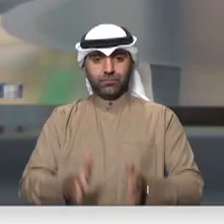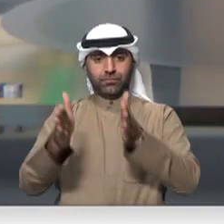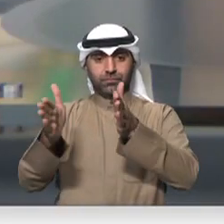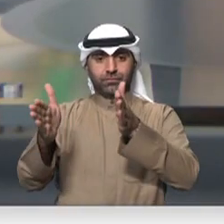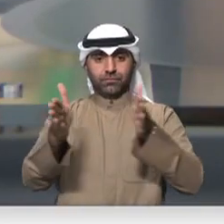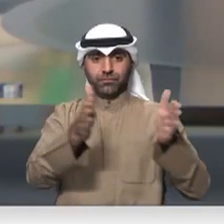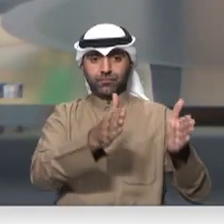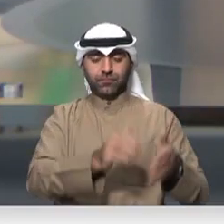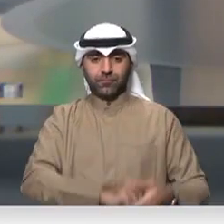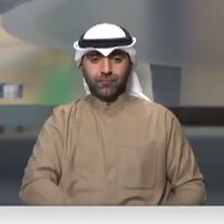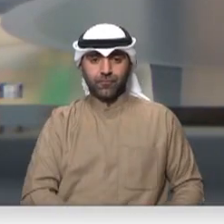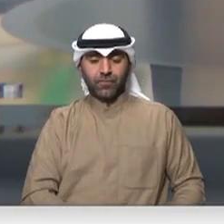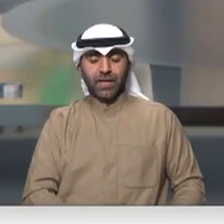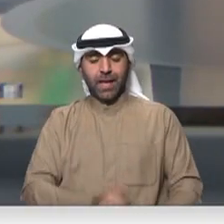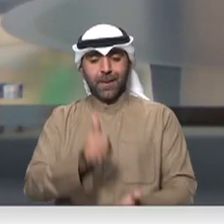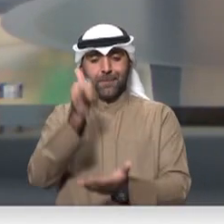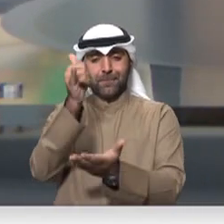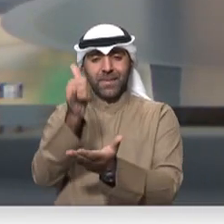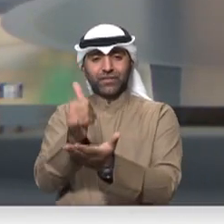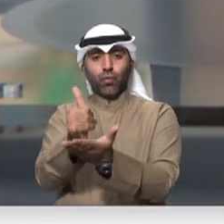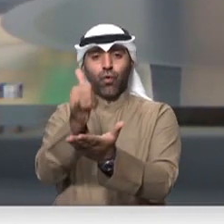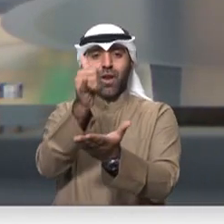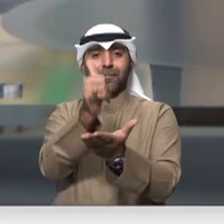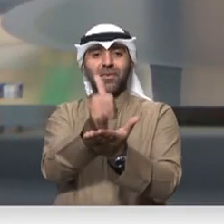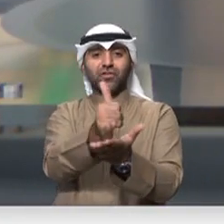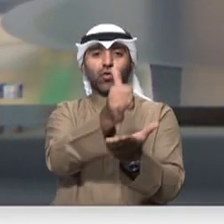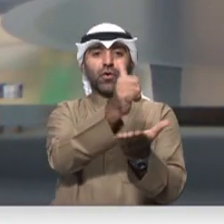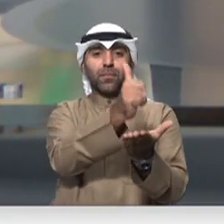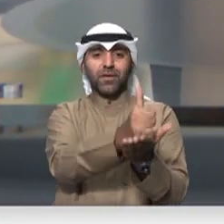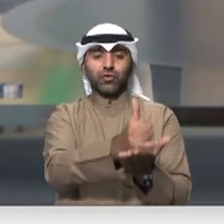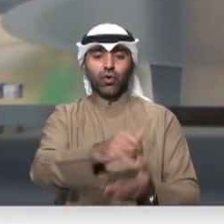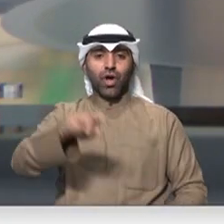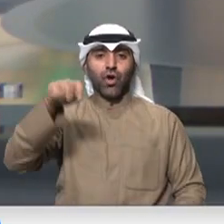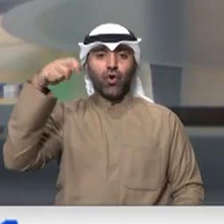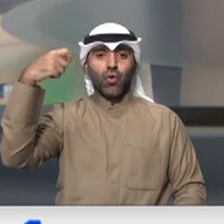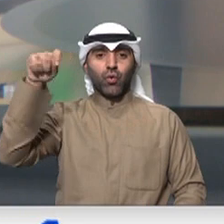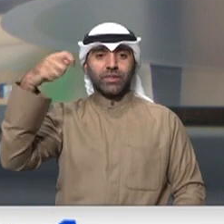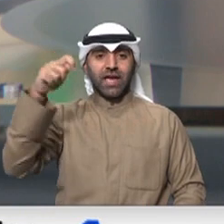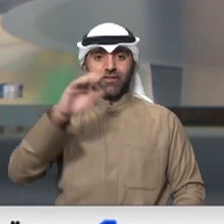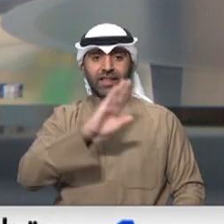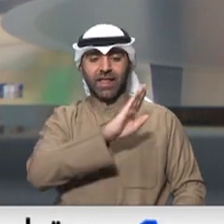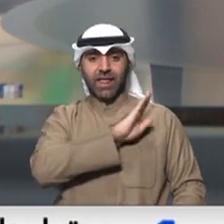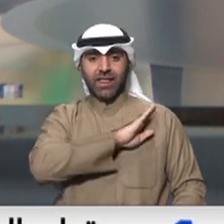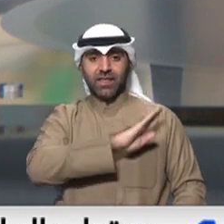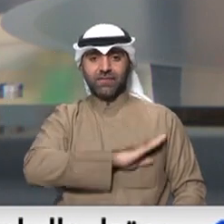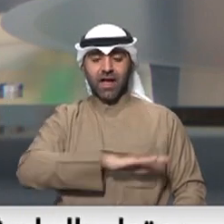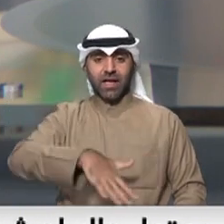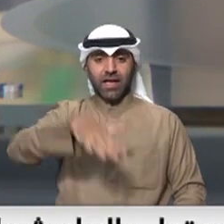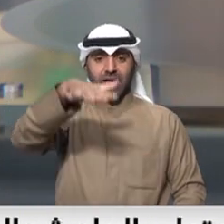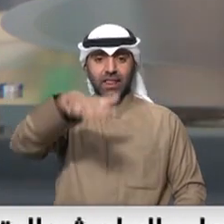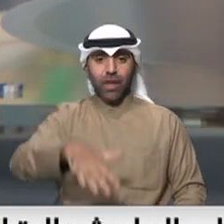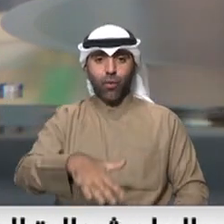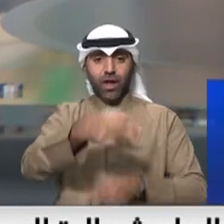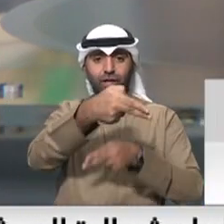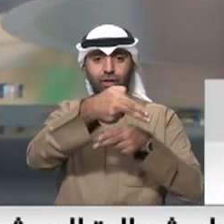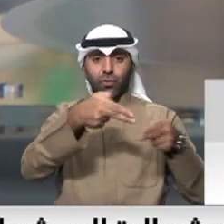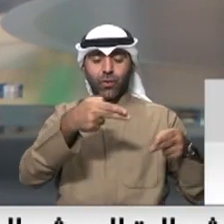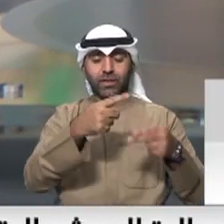أكد كبار الضباط في كلية علي الصباح العسكرية على الدور الكبير والتي تقوم به المؤسسة من خلال